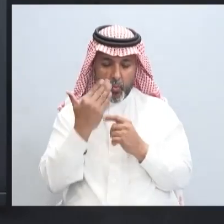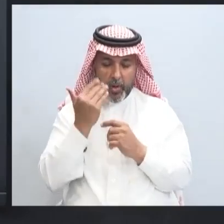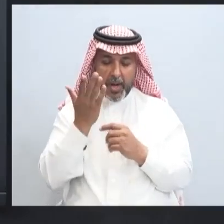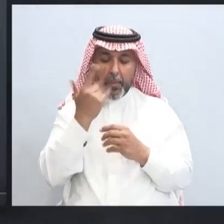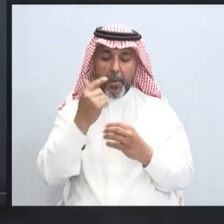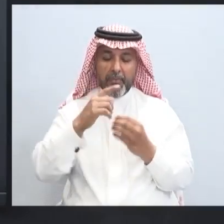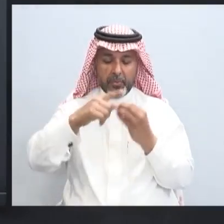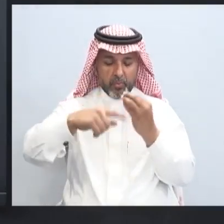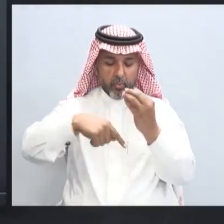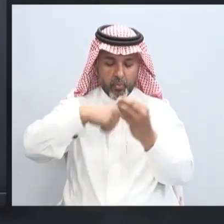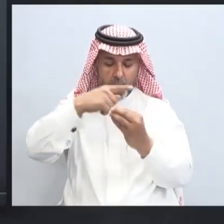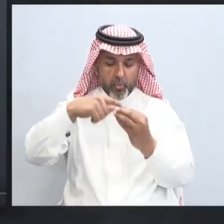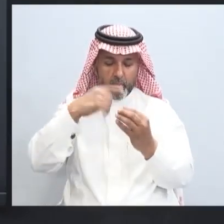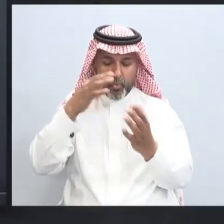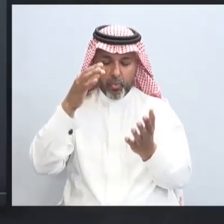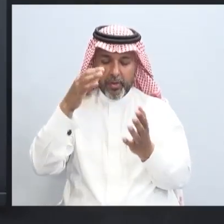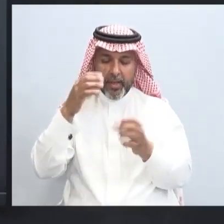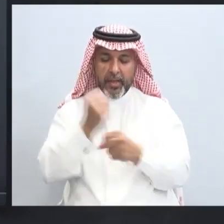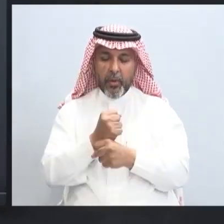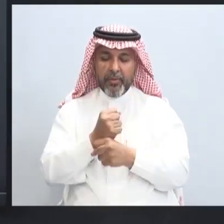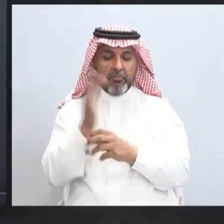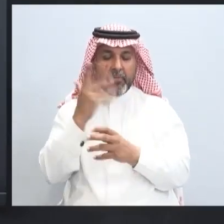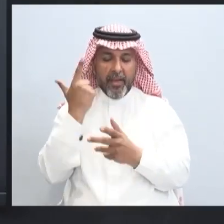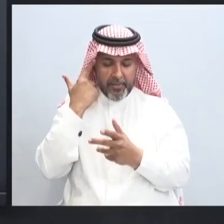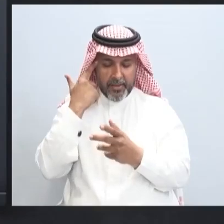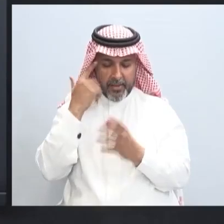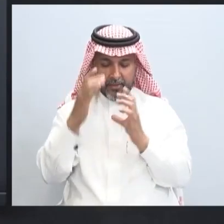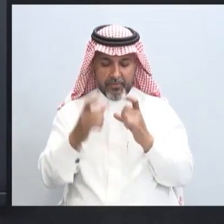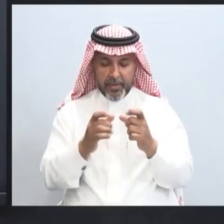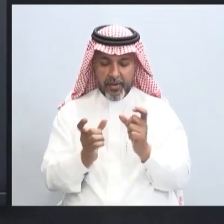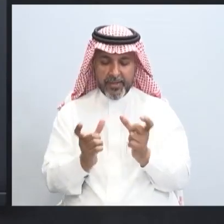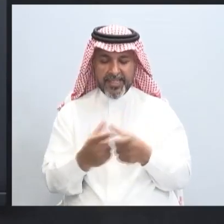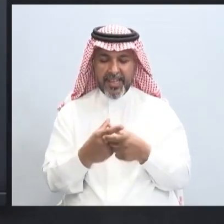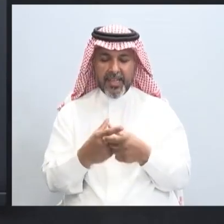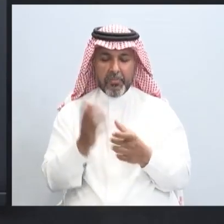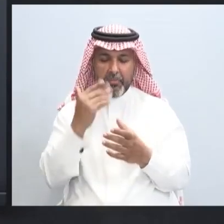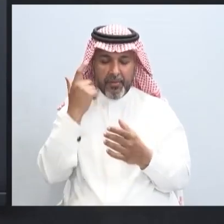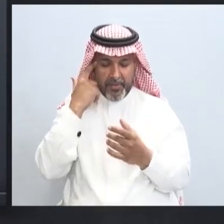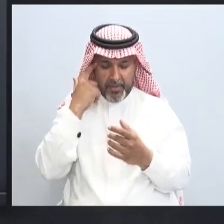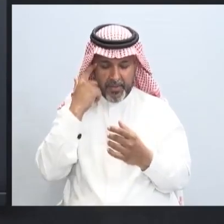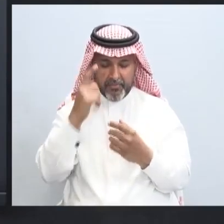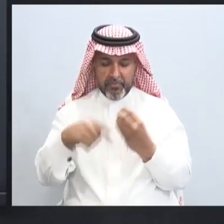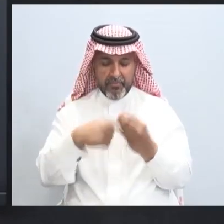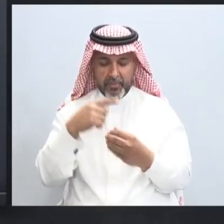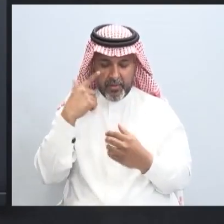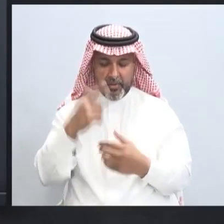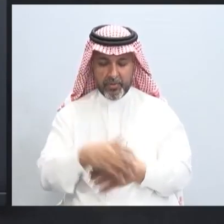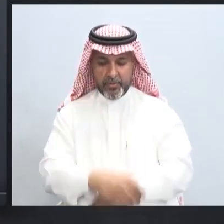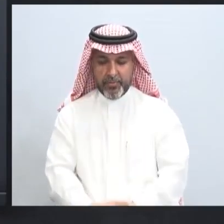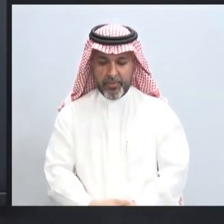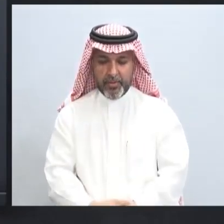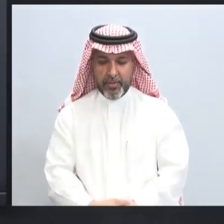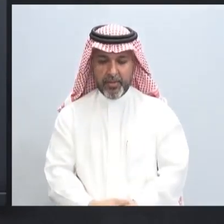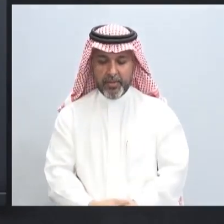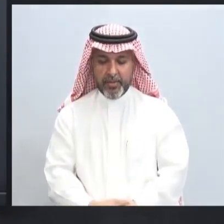تدور الاسواره هذه فلا يوجد في لها مثلا مكان للتسكير مثلا يكون نقطه مرجعيه او كذا فبتالي لازم